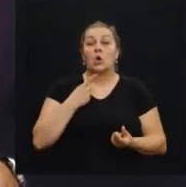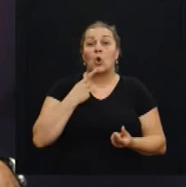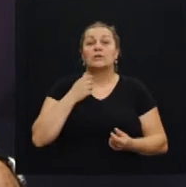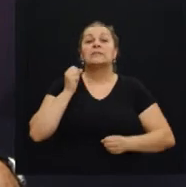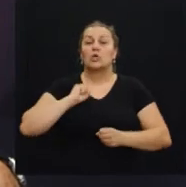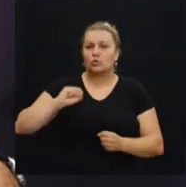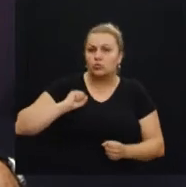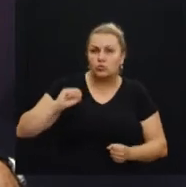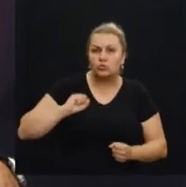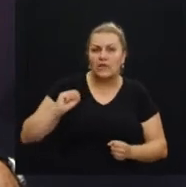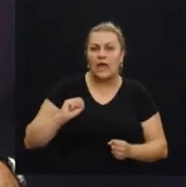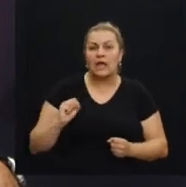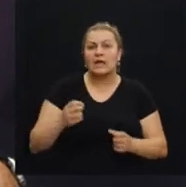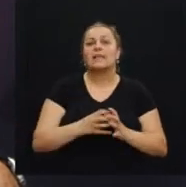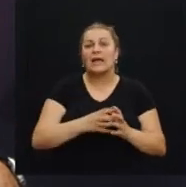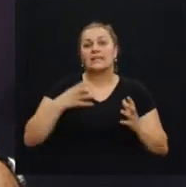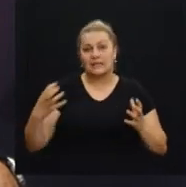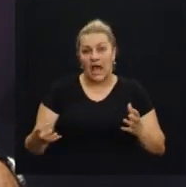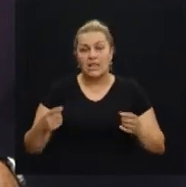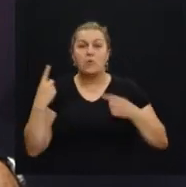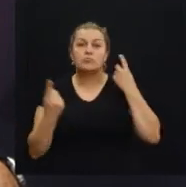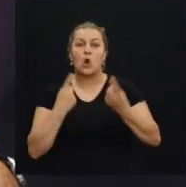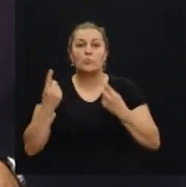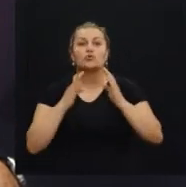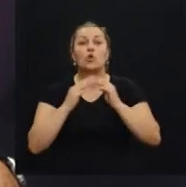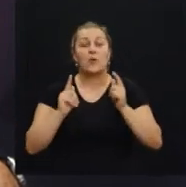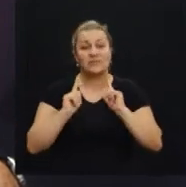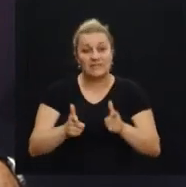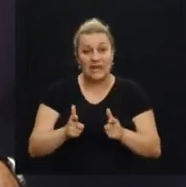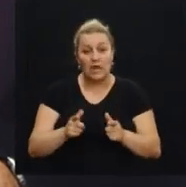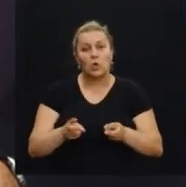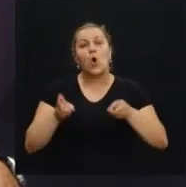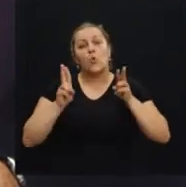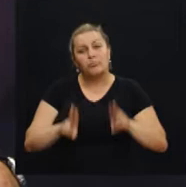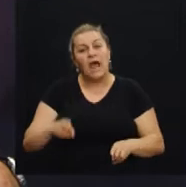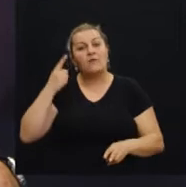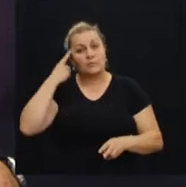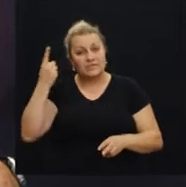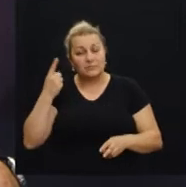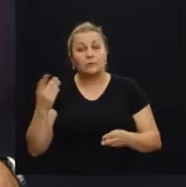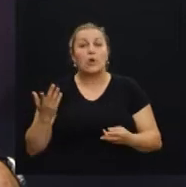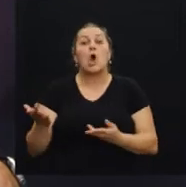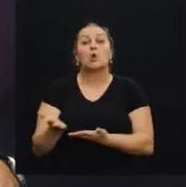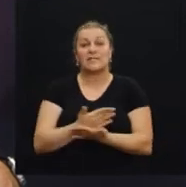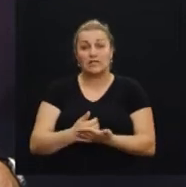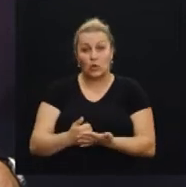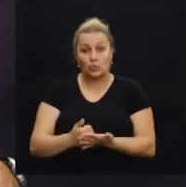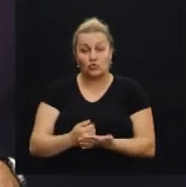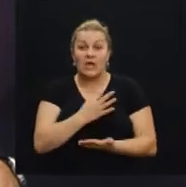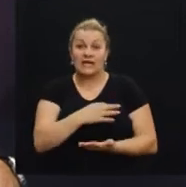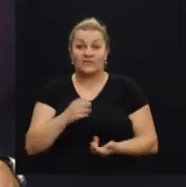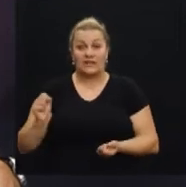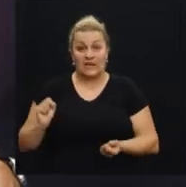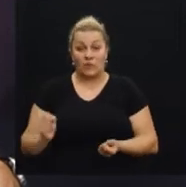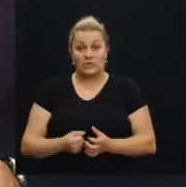koji se trude da i dalje promiču domovinski rat u onom pravom smislu kako je zaslužuje